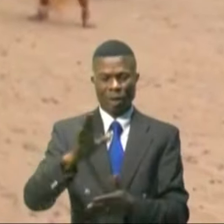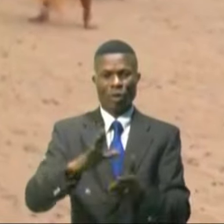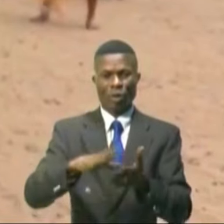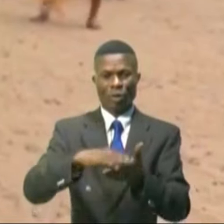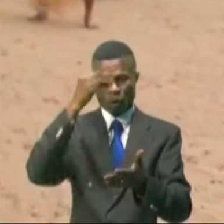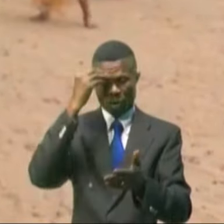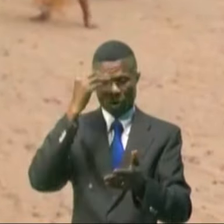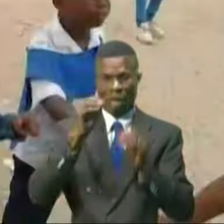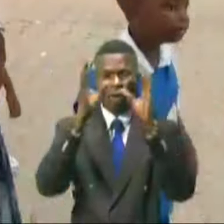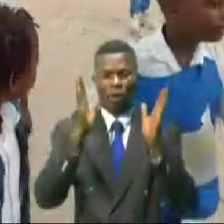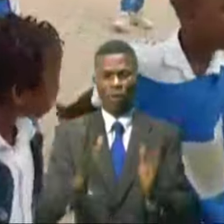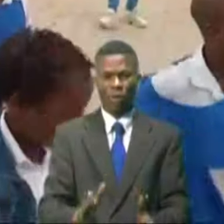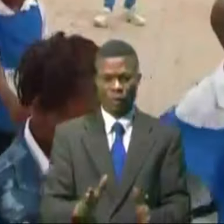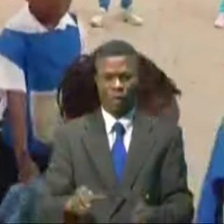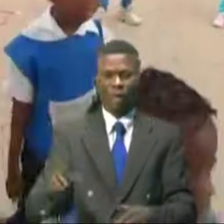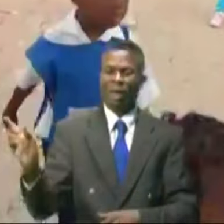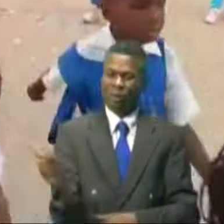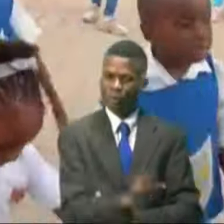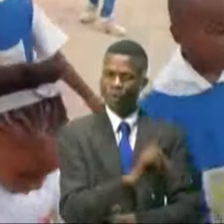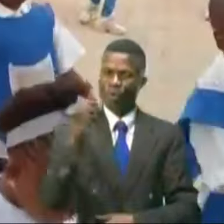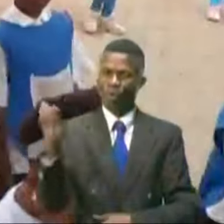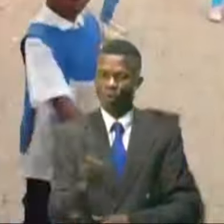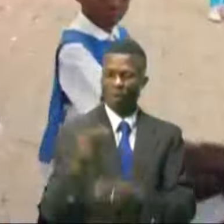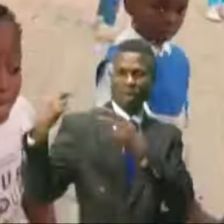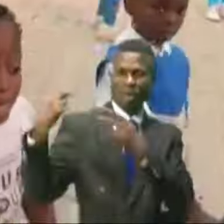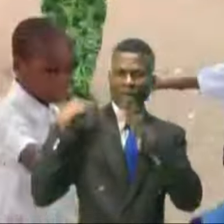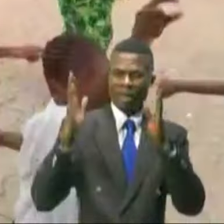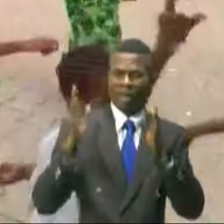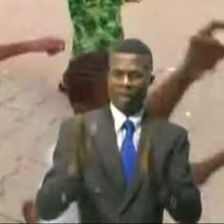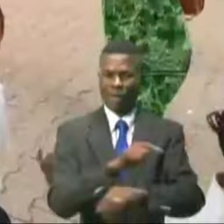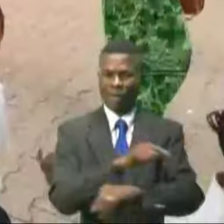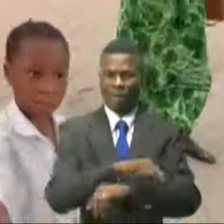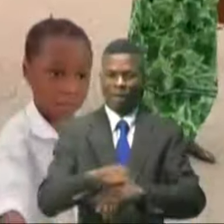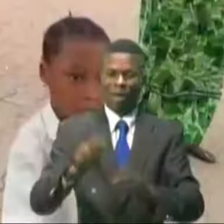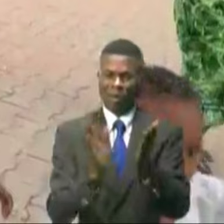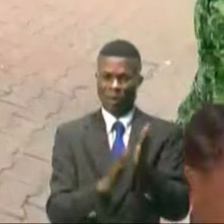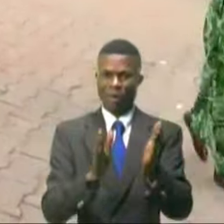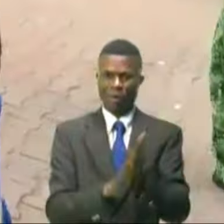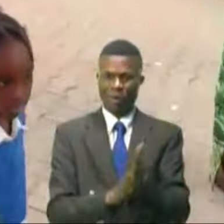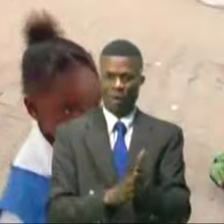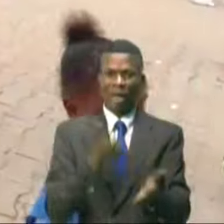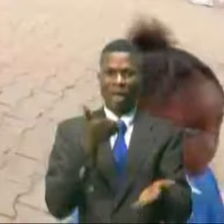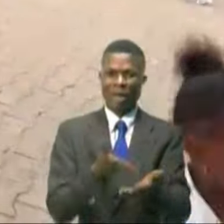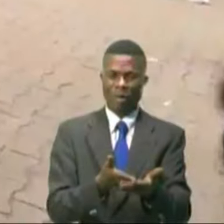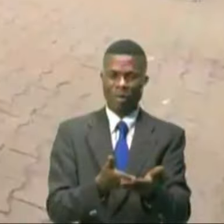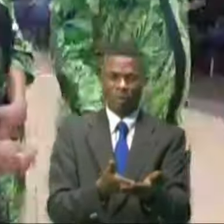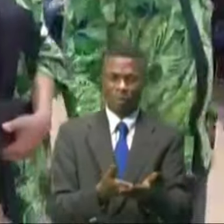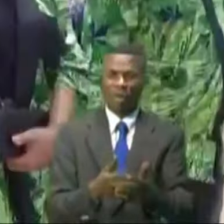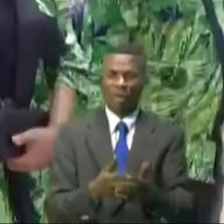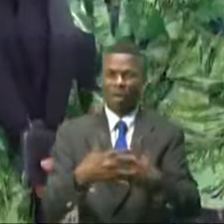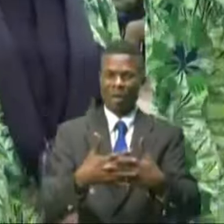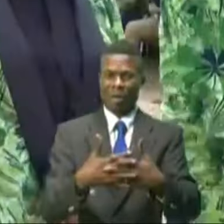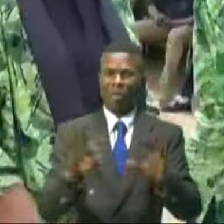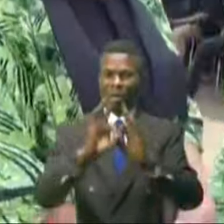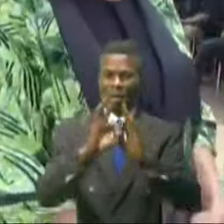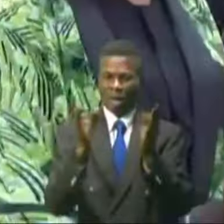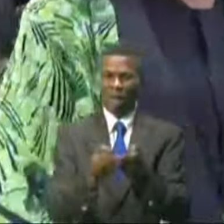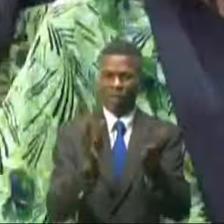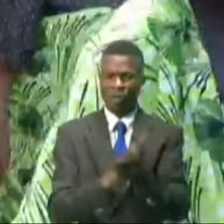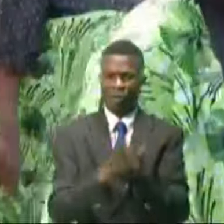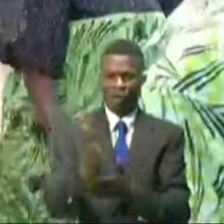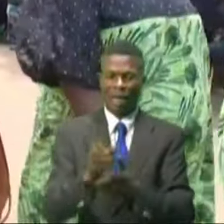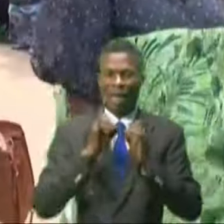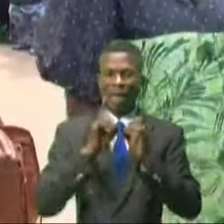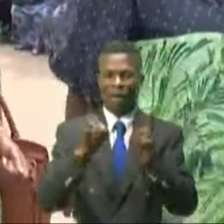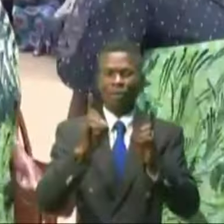les enseignants ont défilé devant les responsables administratifs de l'école en signe d'appartenir à la famille lassalienne. Dans son